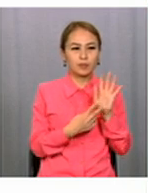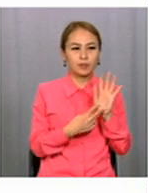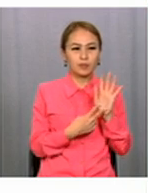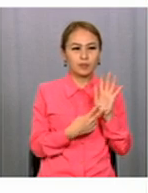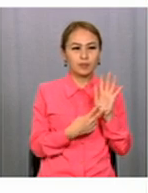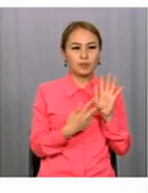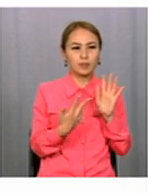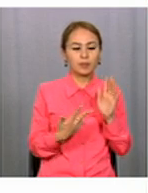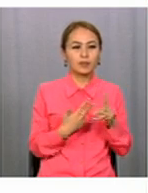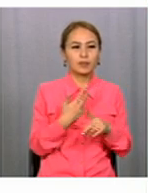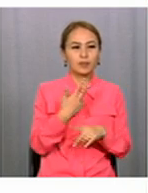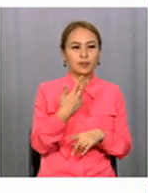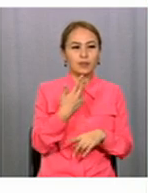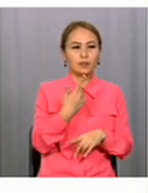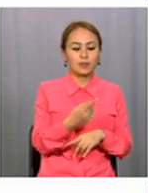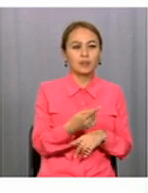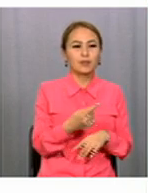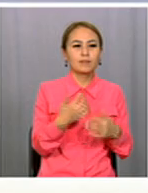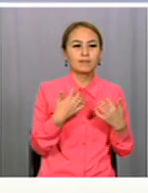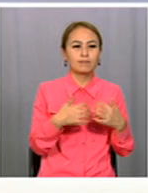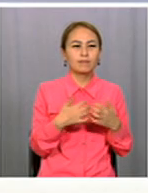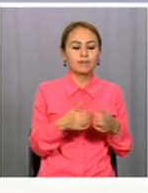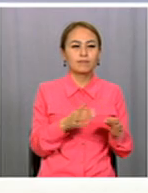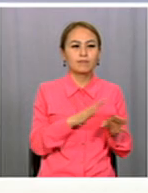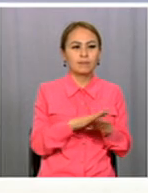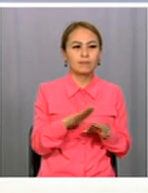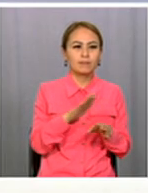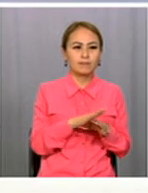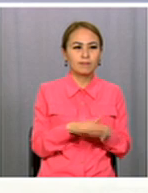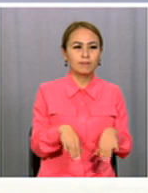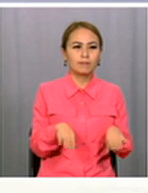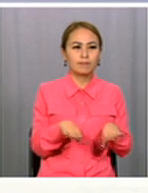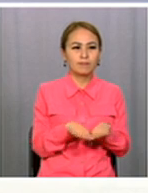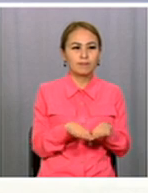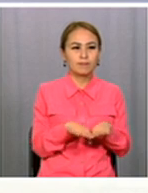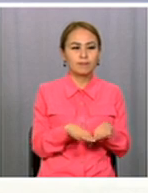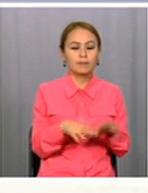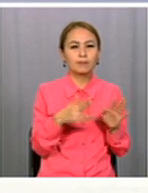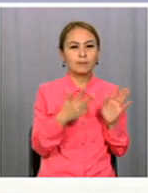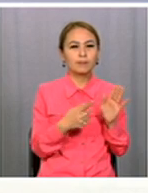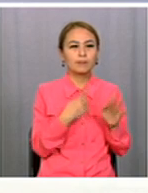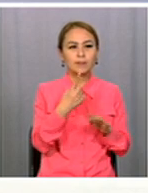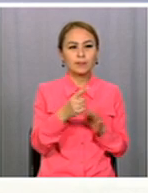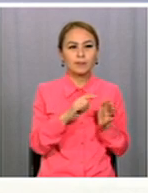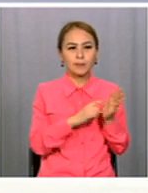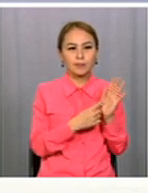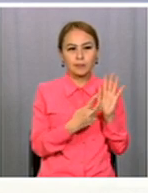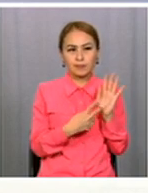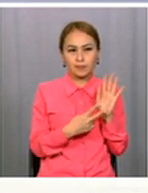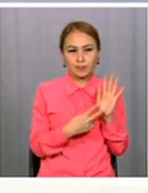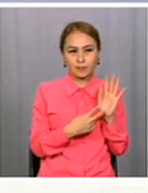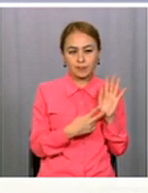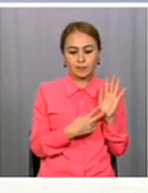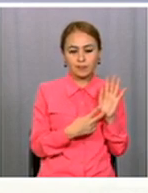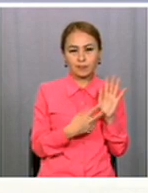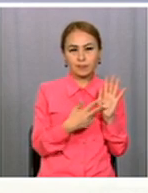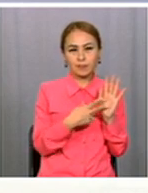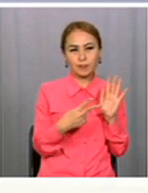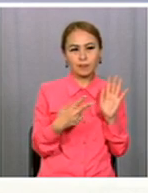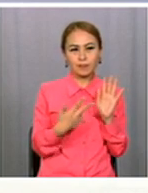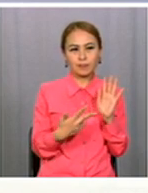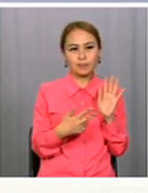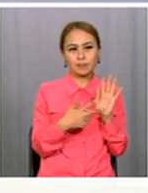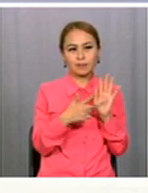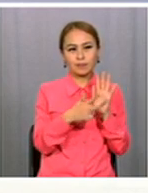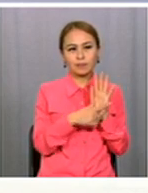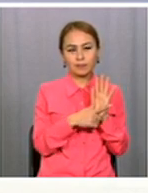3 қосу 1, яғни есептеуді орындаймыз. Сонда, 3-тен 1 көбейтілген 7 болады, бұл 3-тен 7 бұрыс бөлшегіне тең, оны аралас